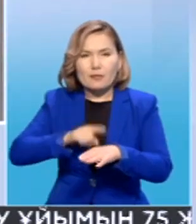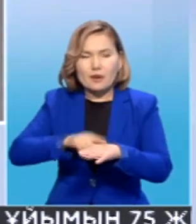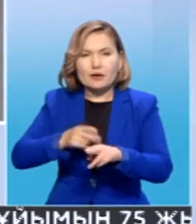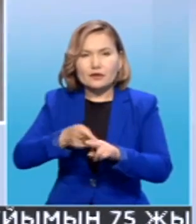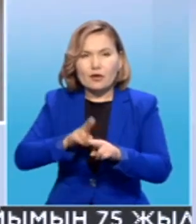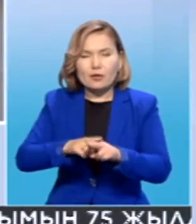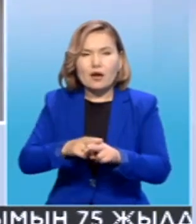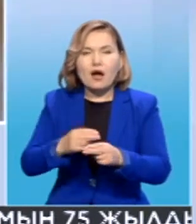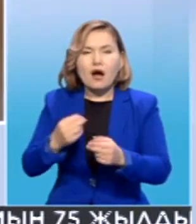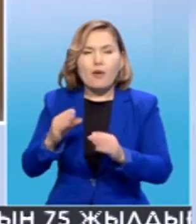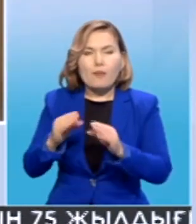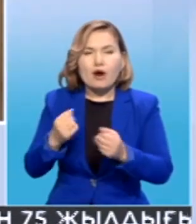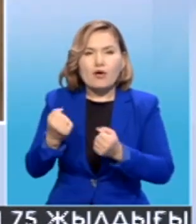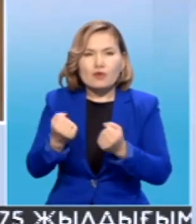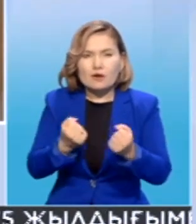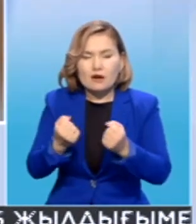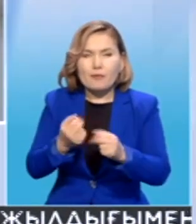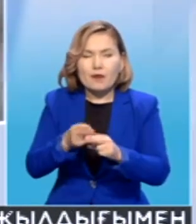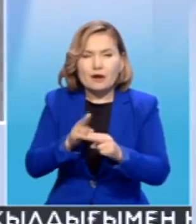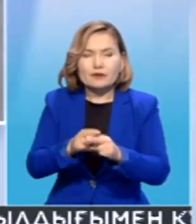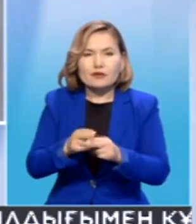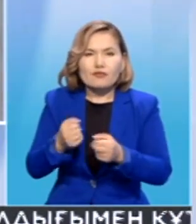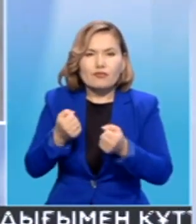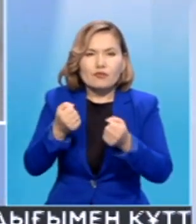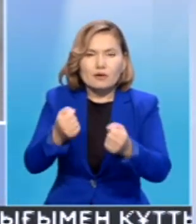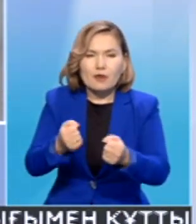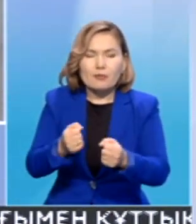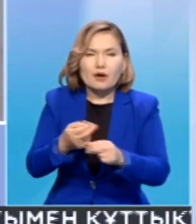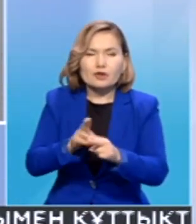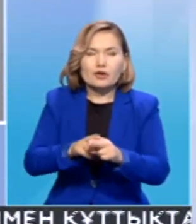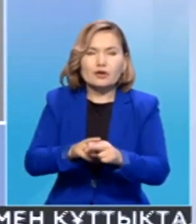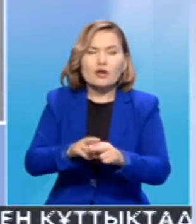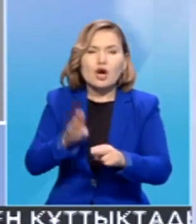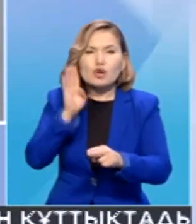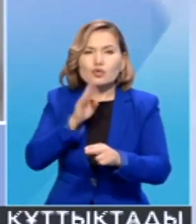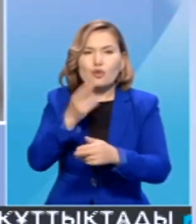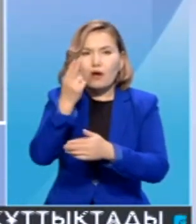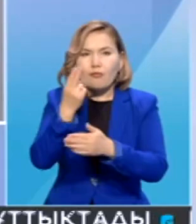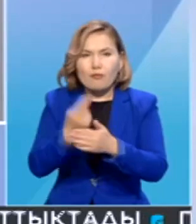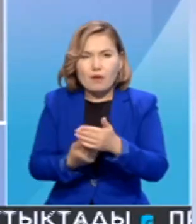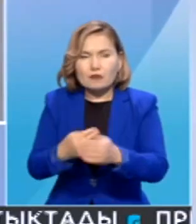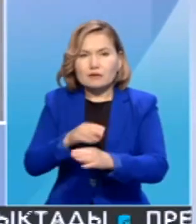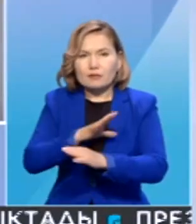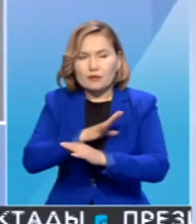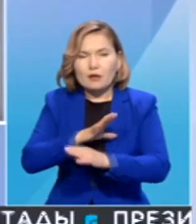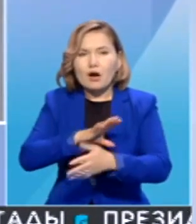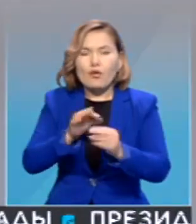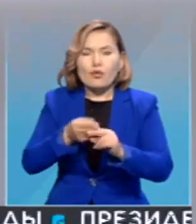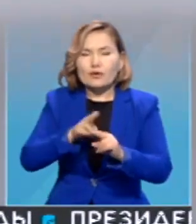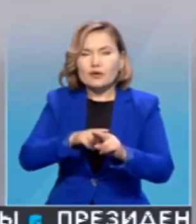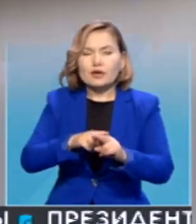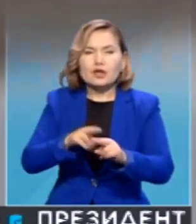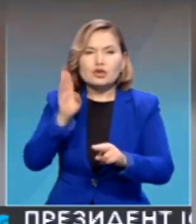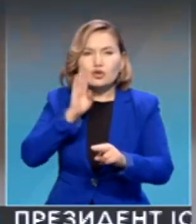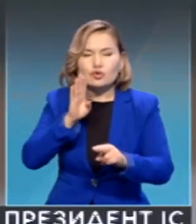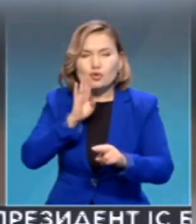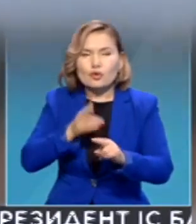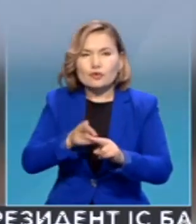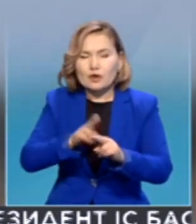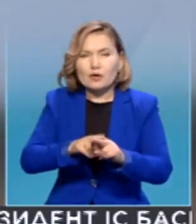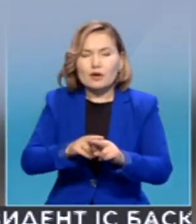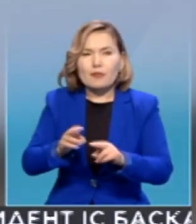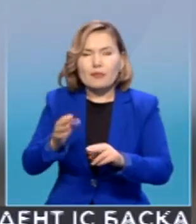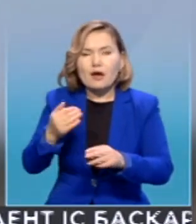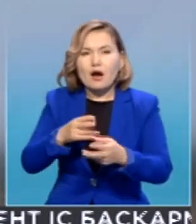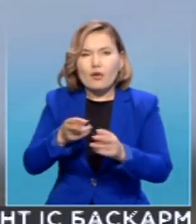өтіп бара жатқан кезде техникасымен бірге шұңқырға құлап түскен. Қазір сол су жиналған жерде трактордың